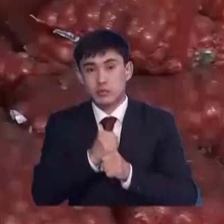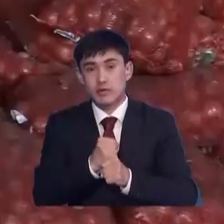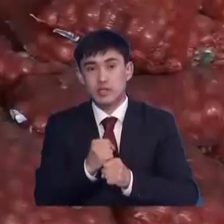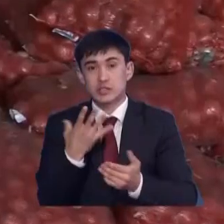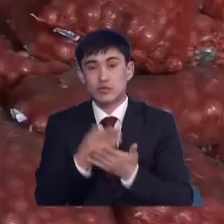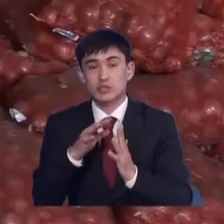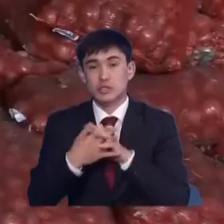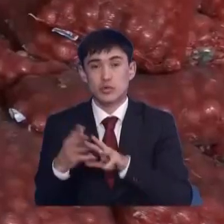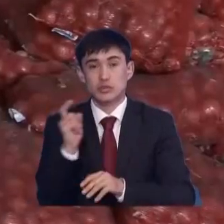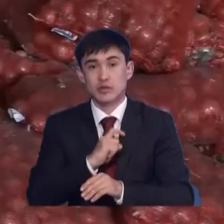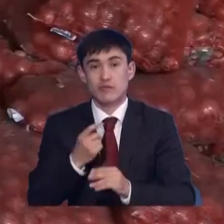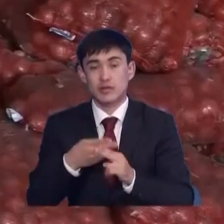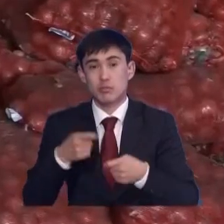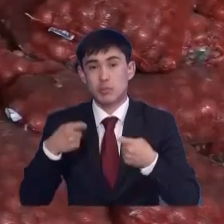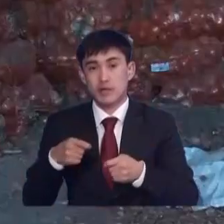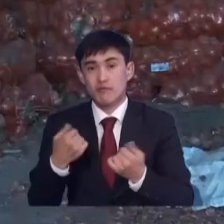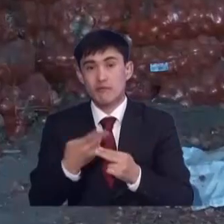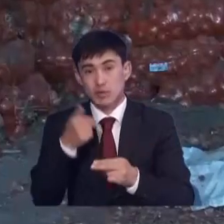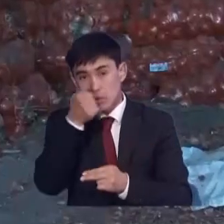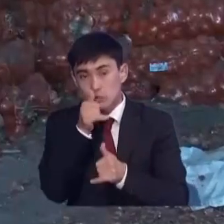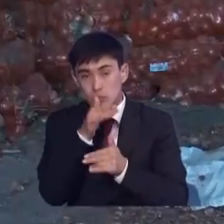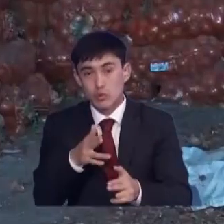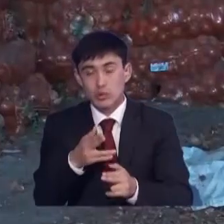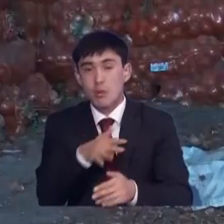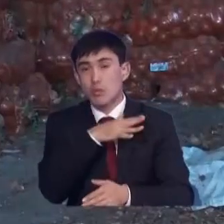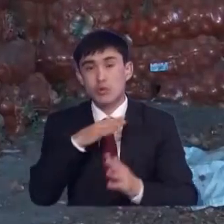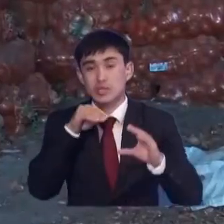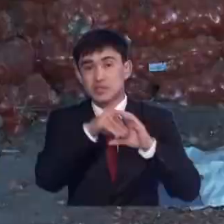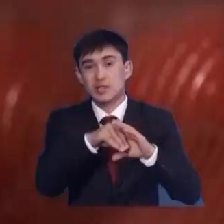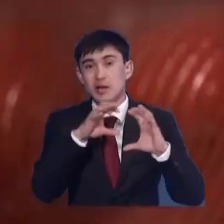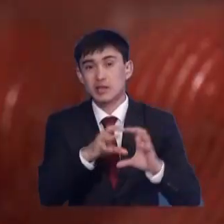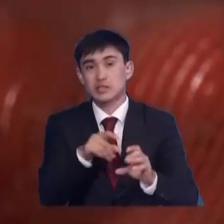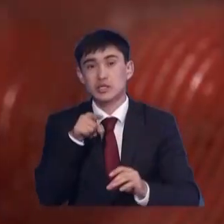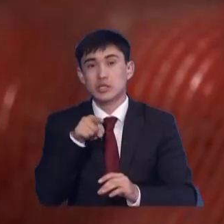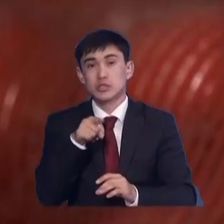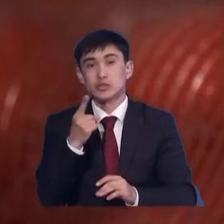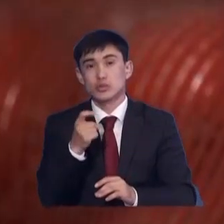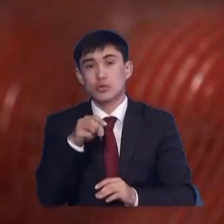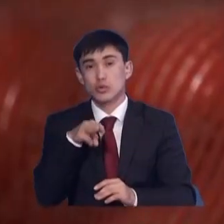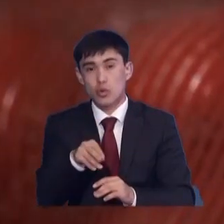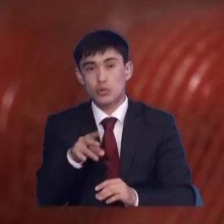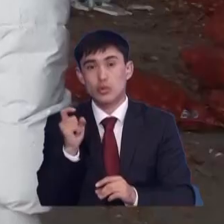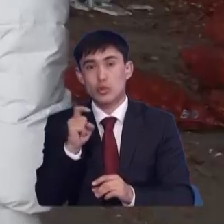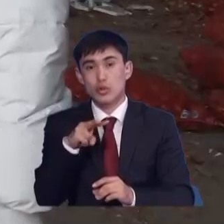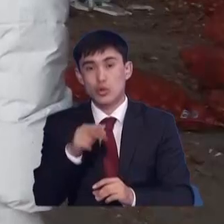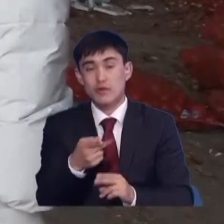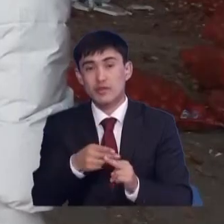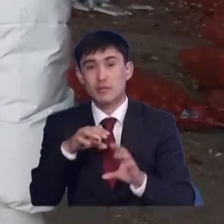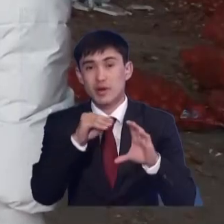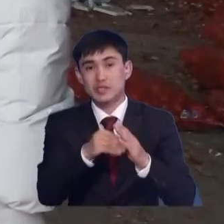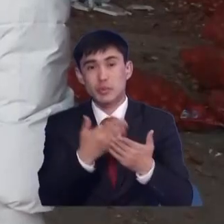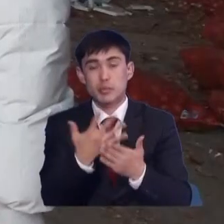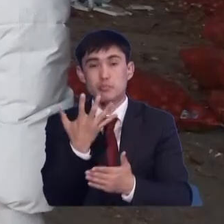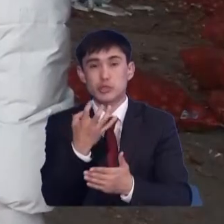свой сельхозтовар, в этом году сбиты с толку. На многих складах хранится сотни тонн лука. К примеру, в этом хранилище